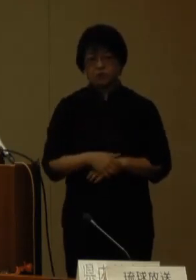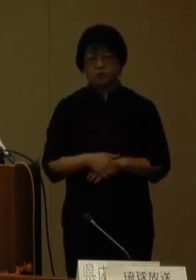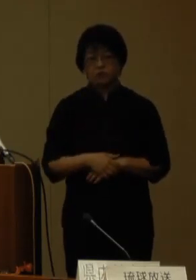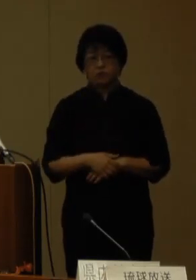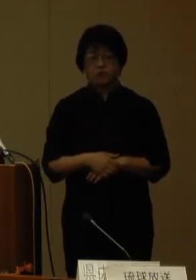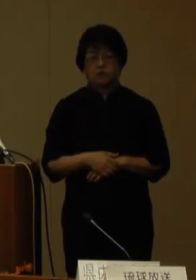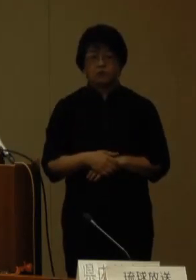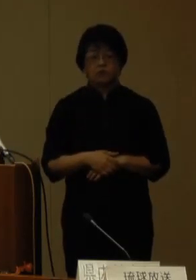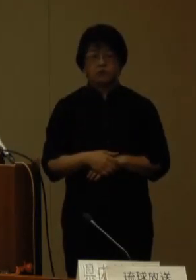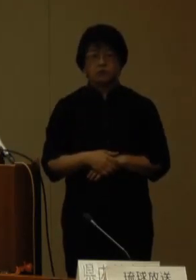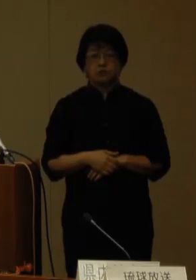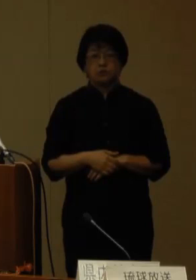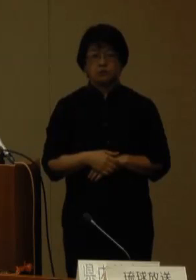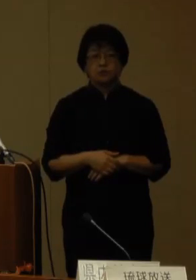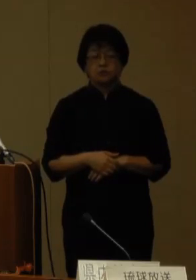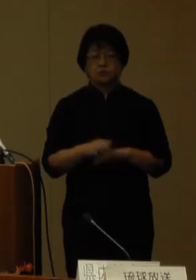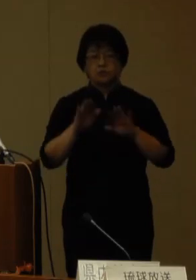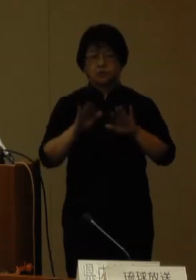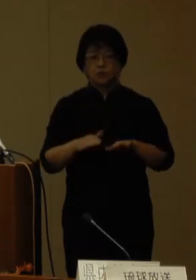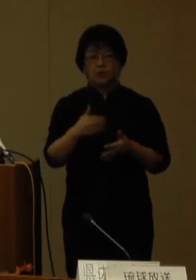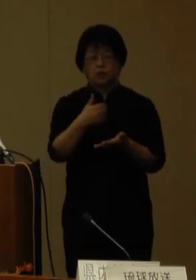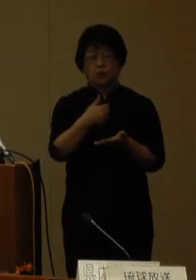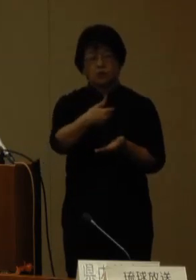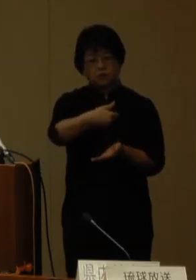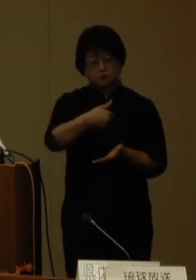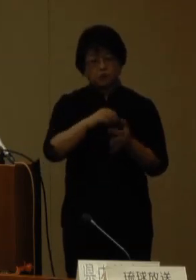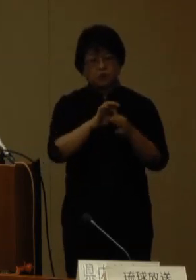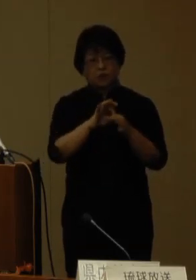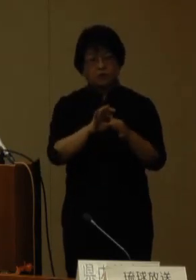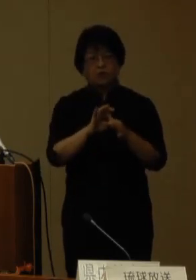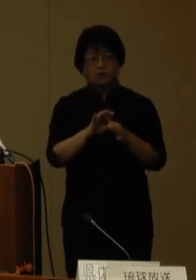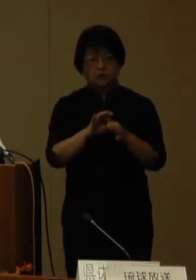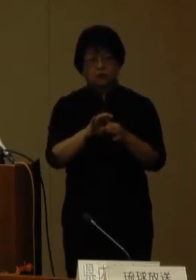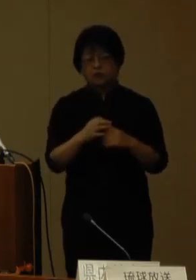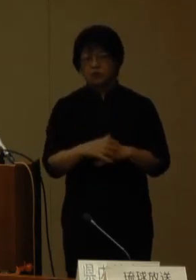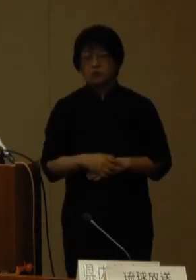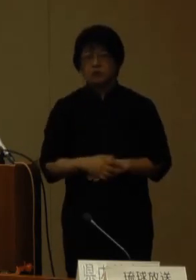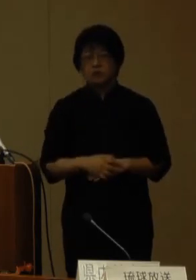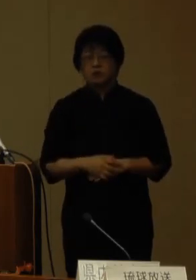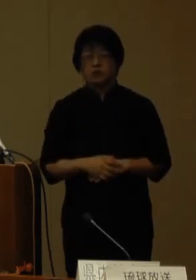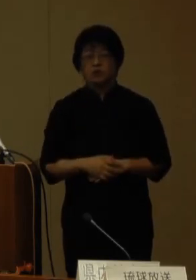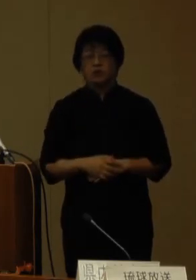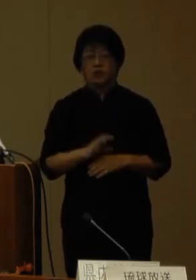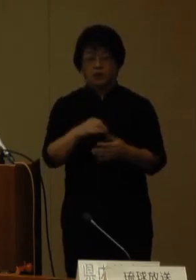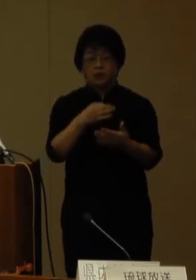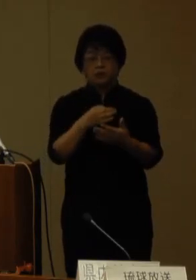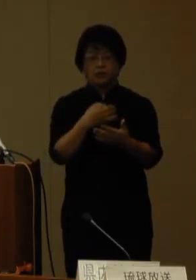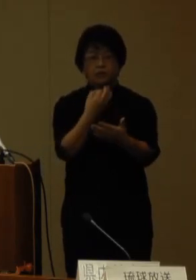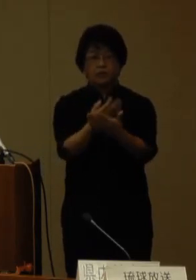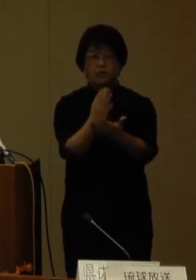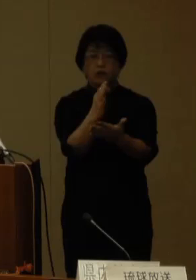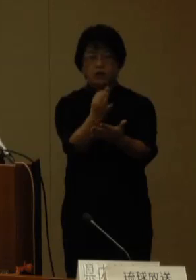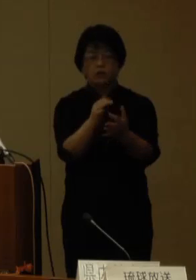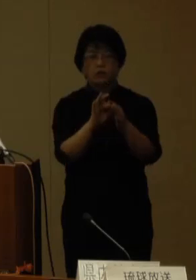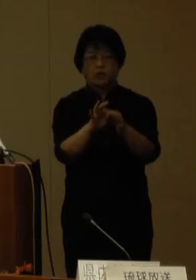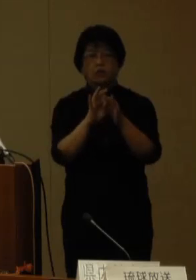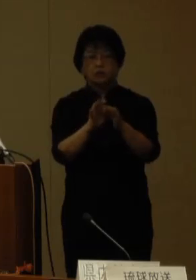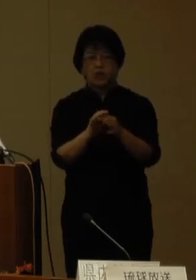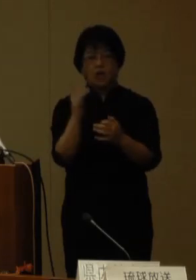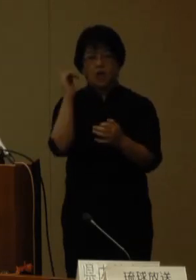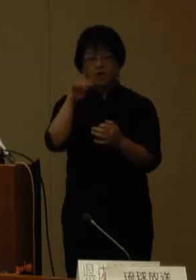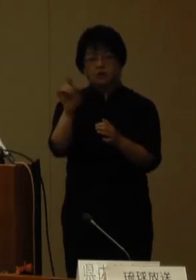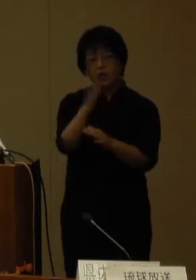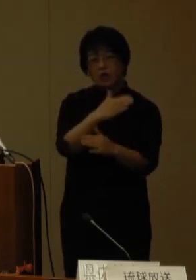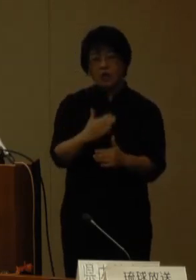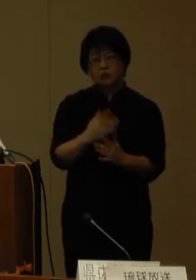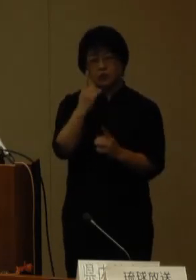こちらタイムスの野です。今の質問に関連しまして、過料に関しては明日命令と同時に、課すことになるんでしょう